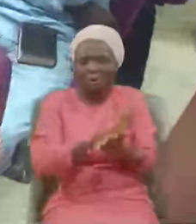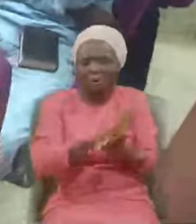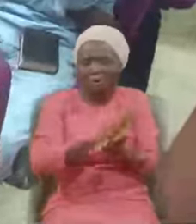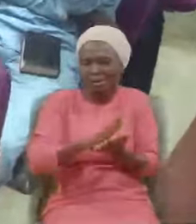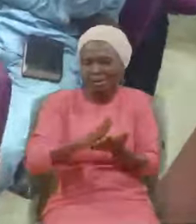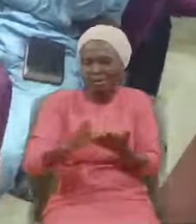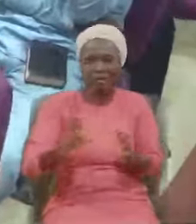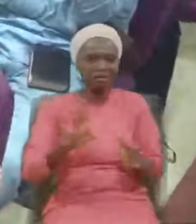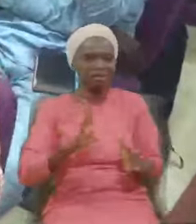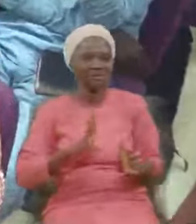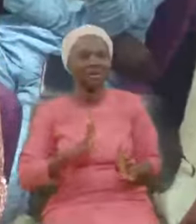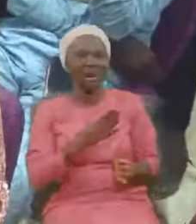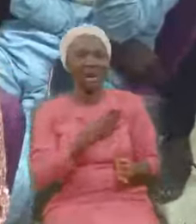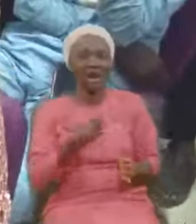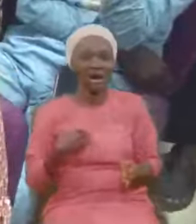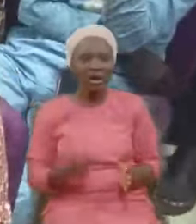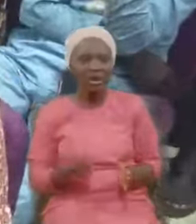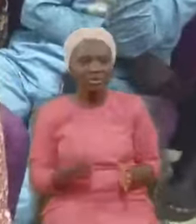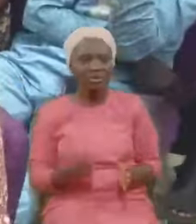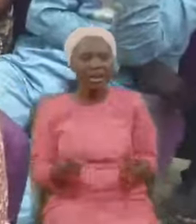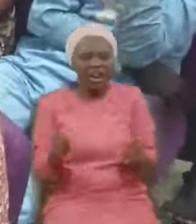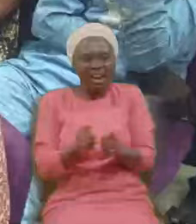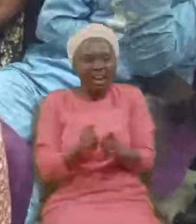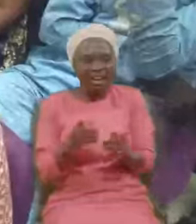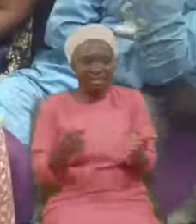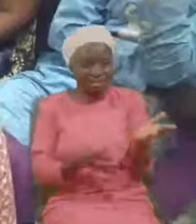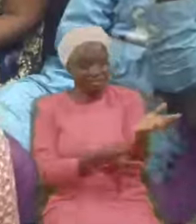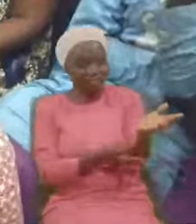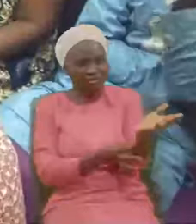d'un jeune enfant. Et